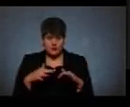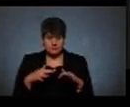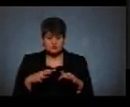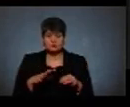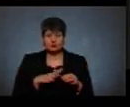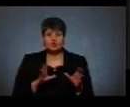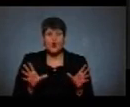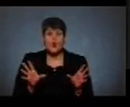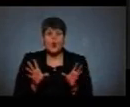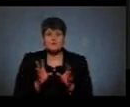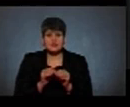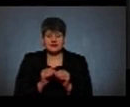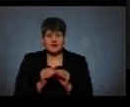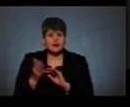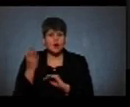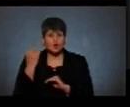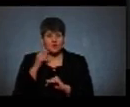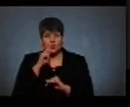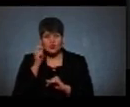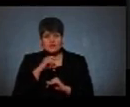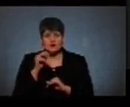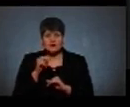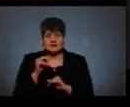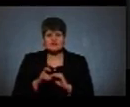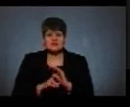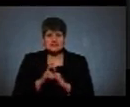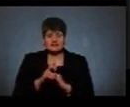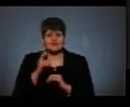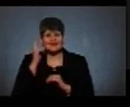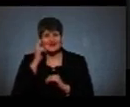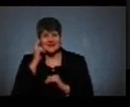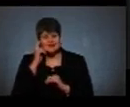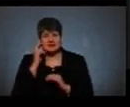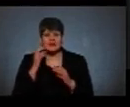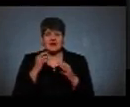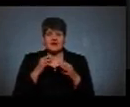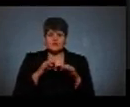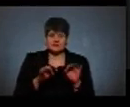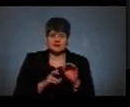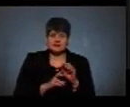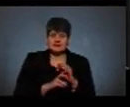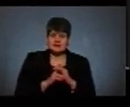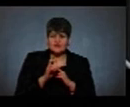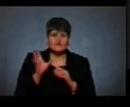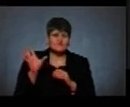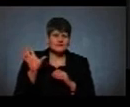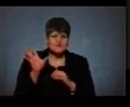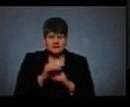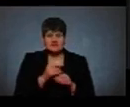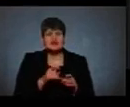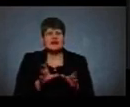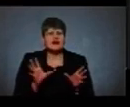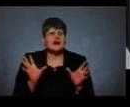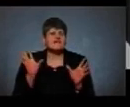відбулося об'єднання колишніх Української православної церкви Київського патріархату і Української автокефальної православної церкви. Всі громади цих церков вже